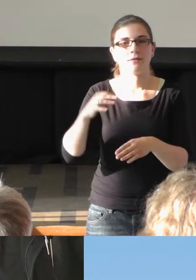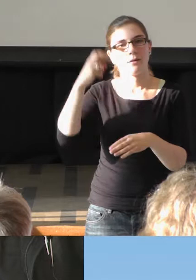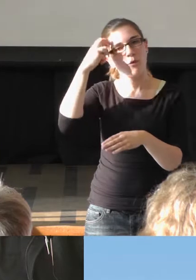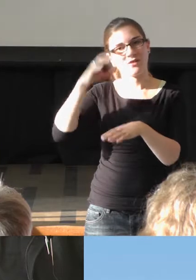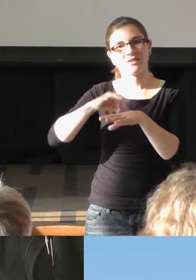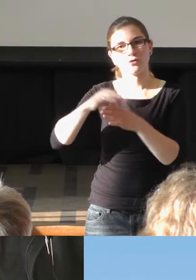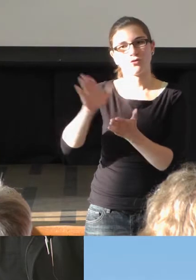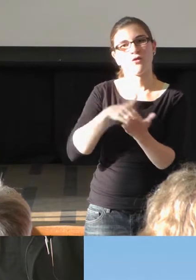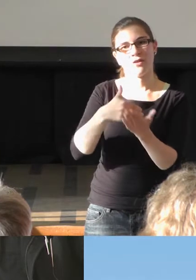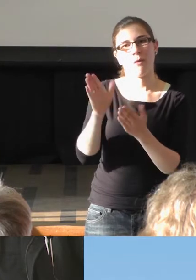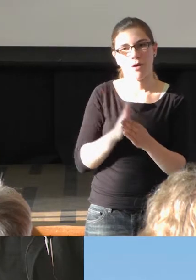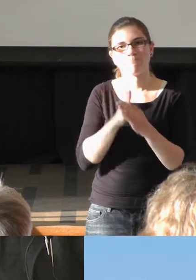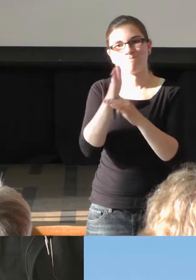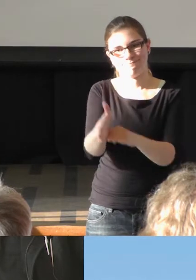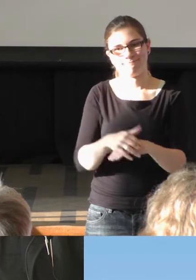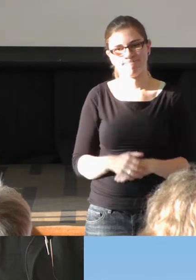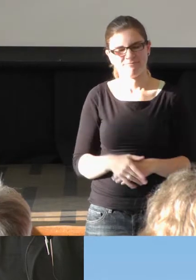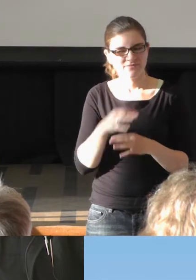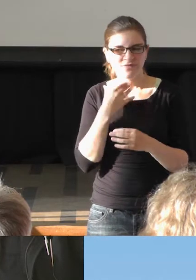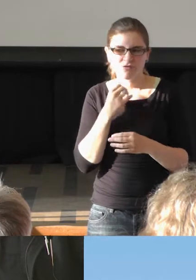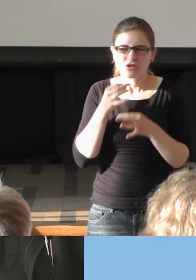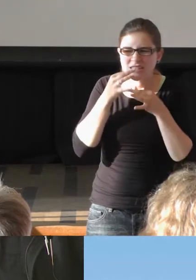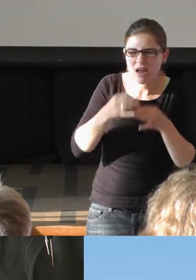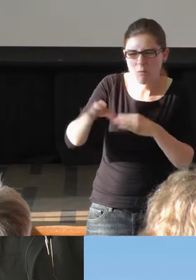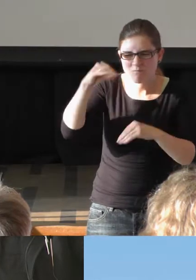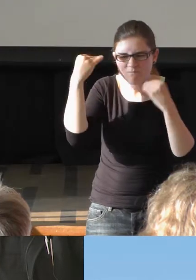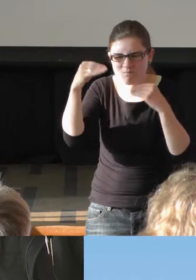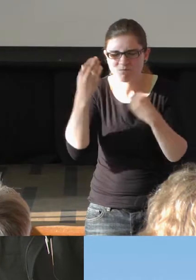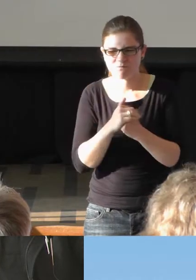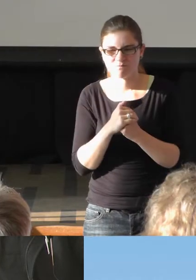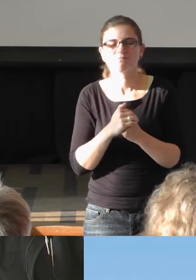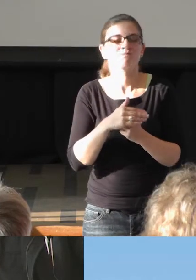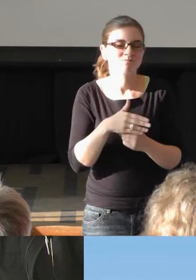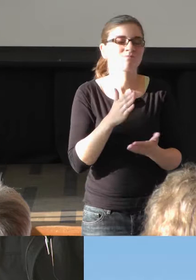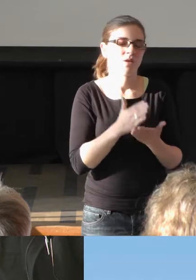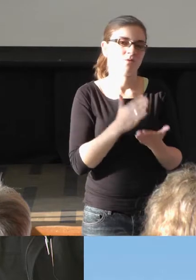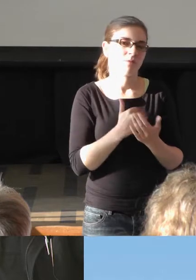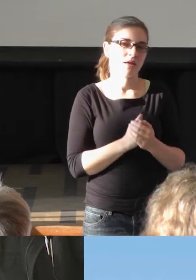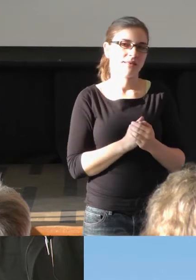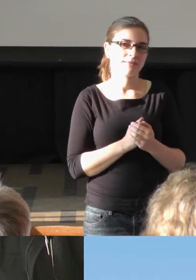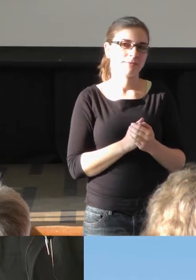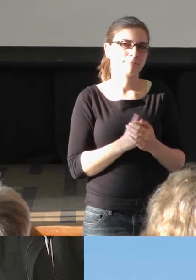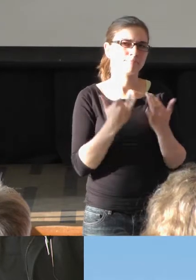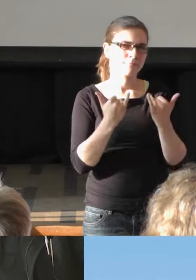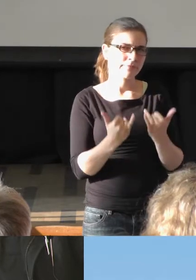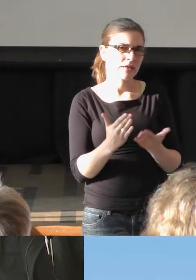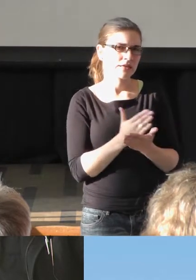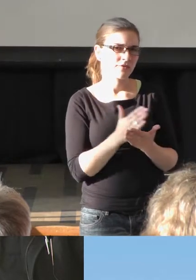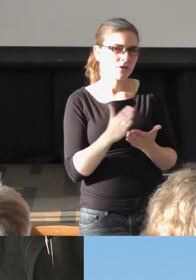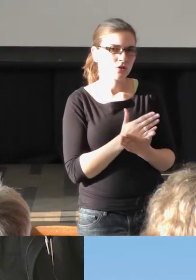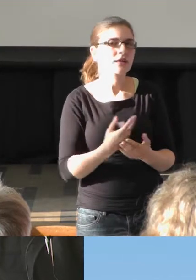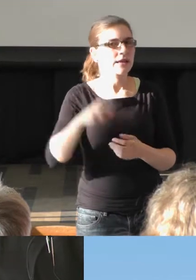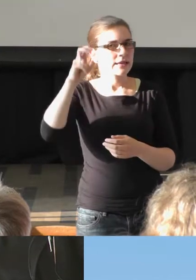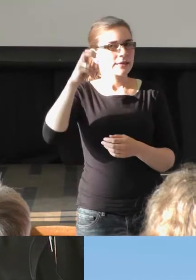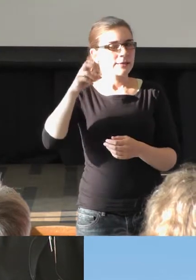Kassel, um genauere Informationen darüber zu kommen und letztendlich zum Näher und Einstellen jetzt zwischenzeitlich zweimal in der Helener